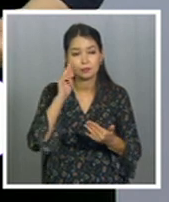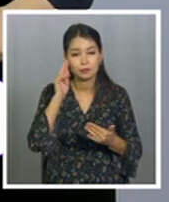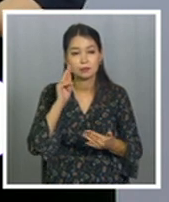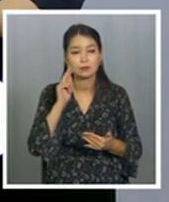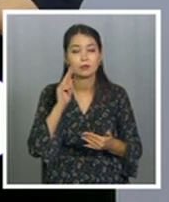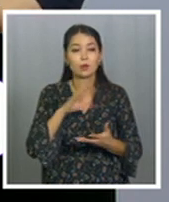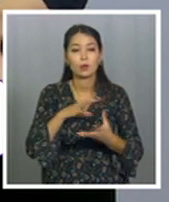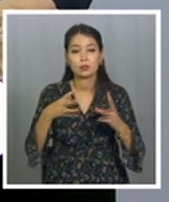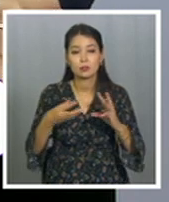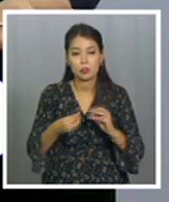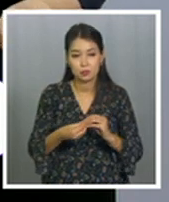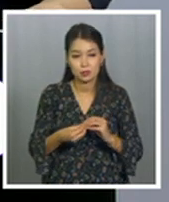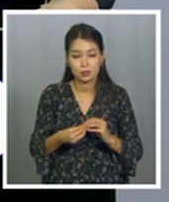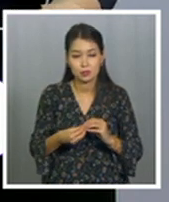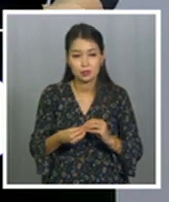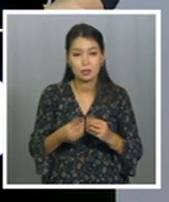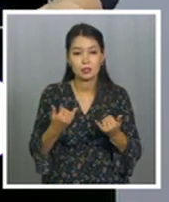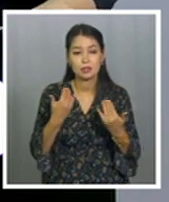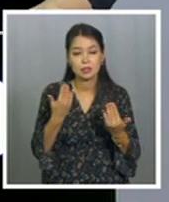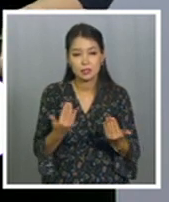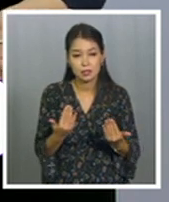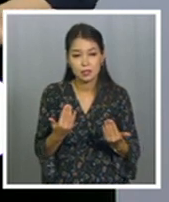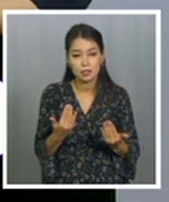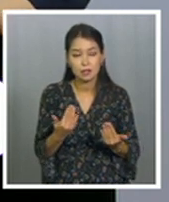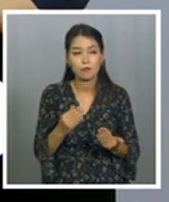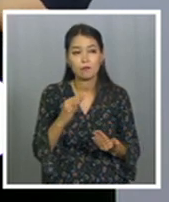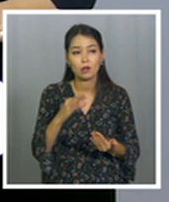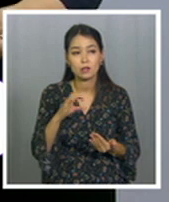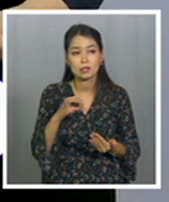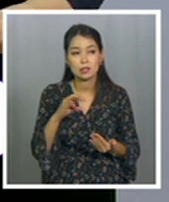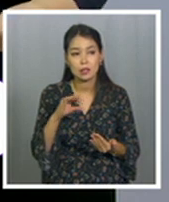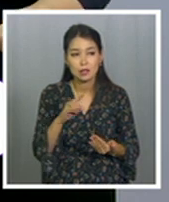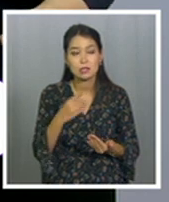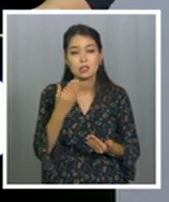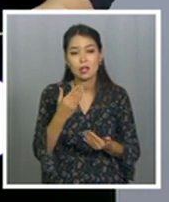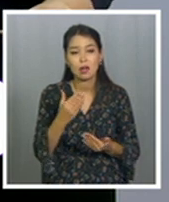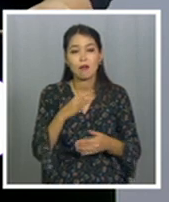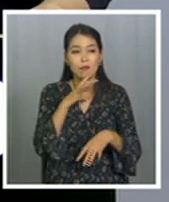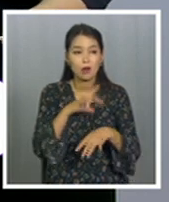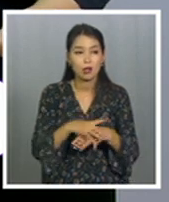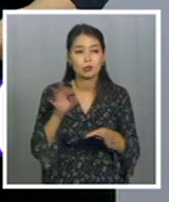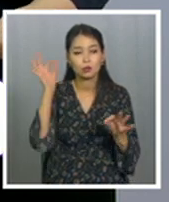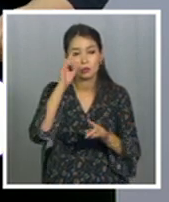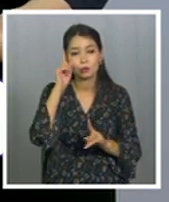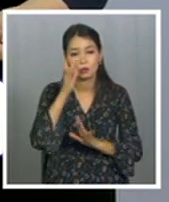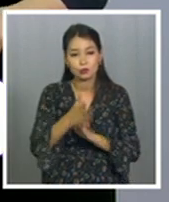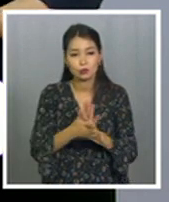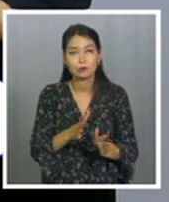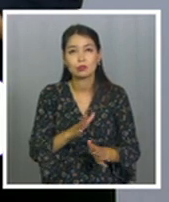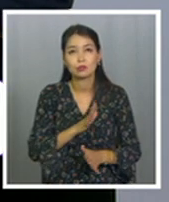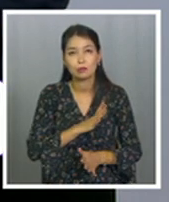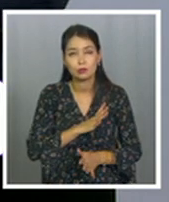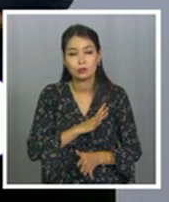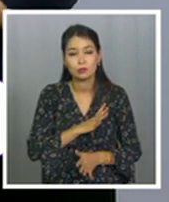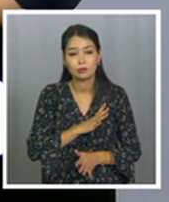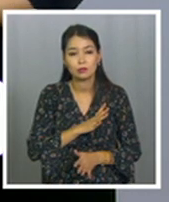сабағымызды қорытындылаймыз. Бүгін сіздер фотосинтездің шектеуші факторлары туралы түсіндіңіздер.